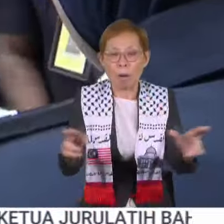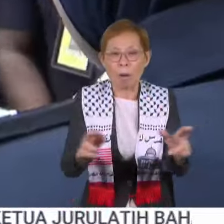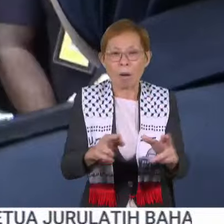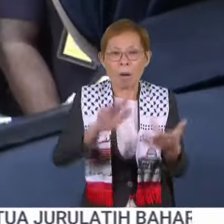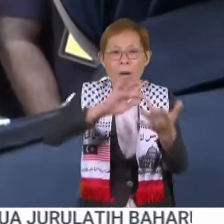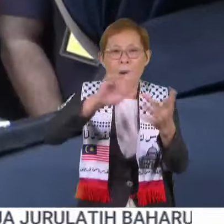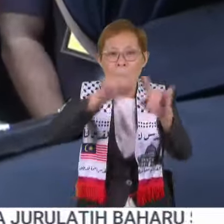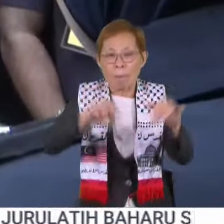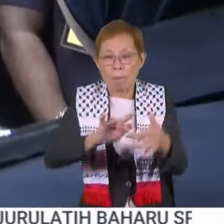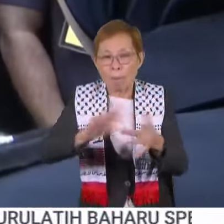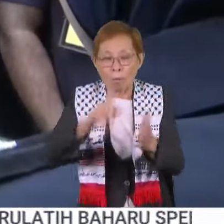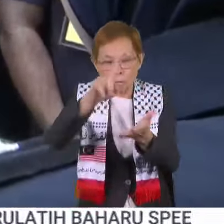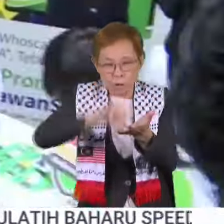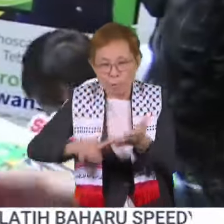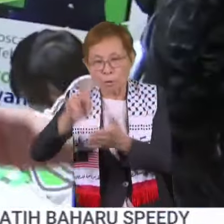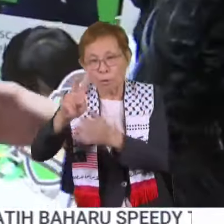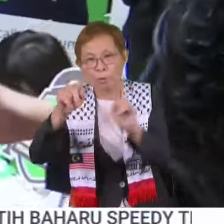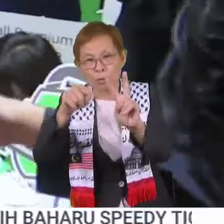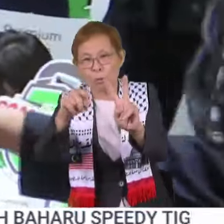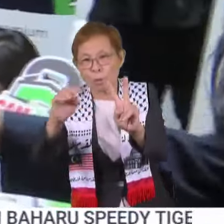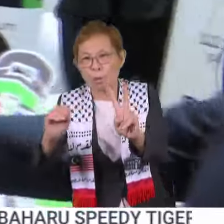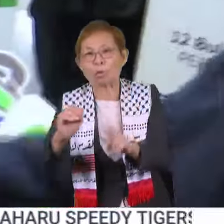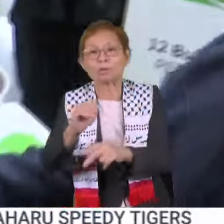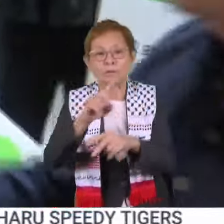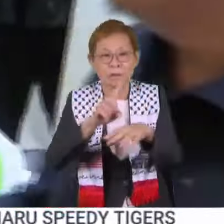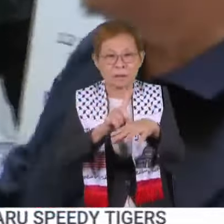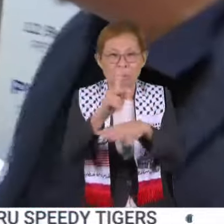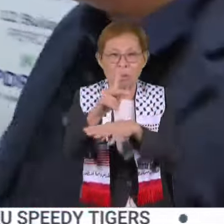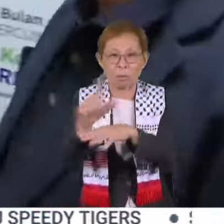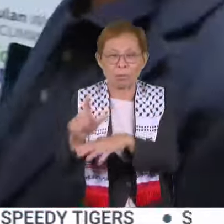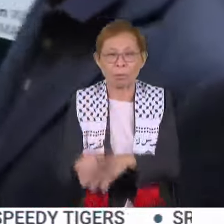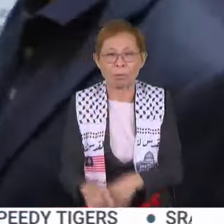portal semak mula 2.0 dia